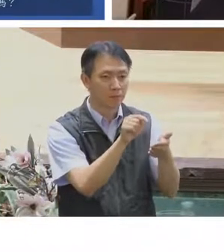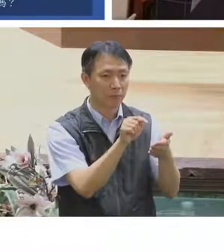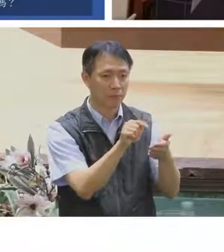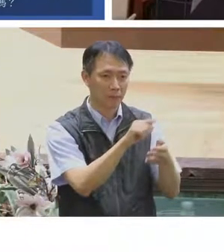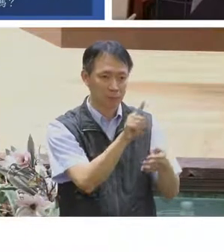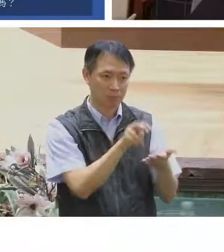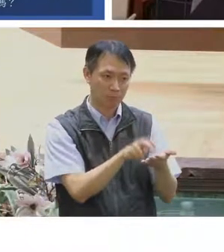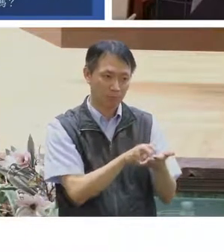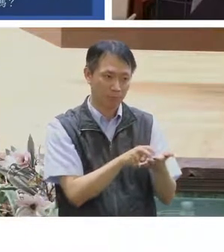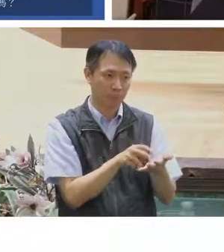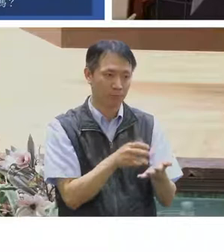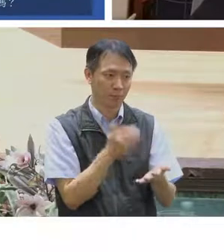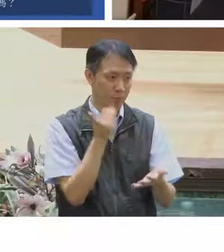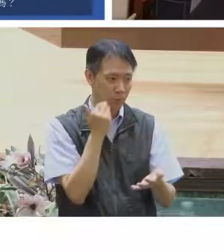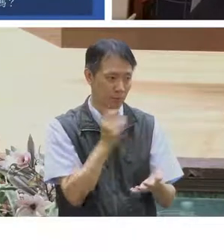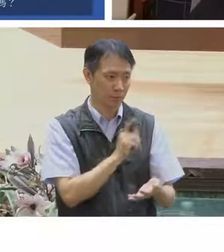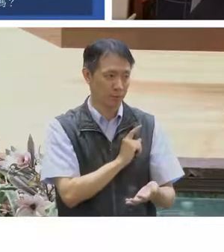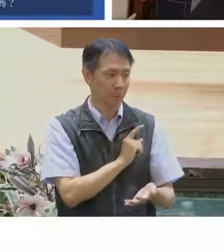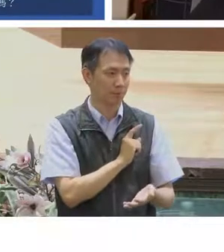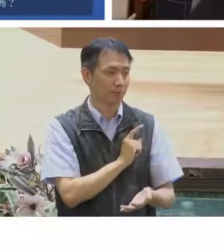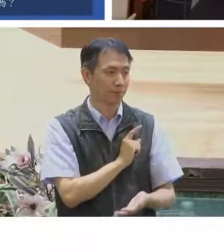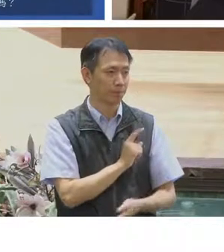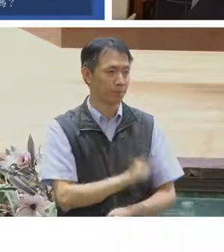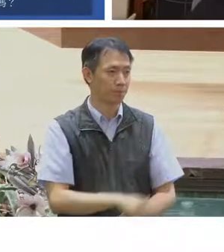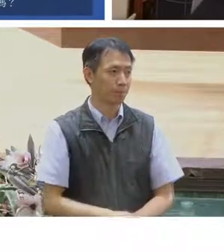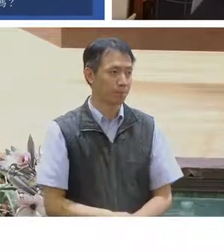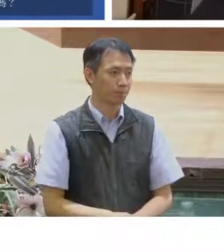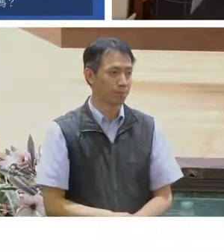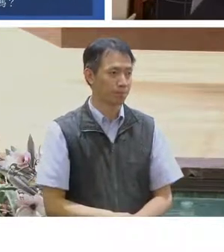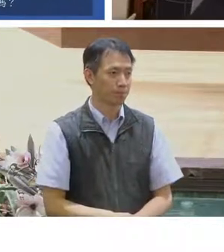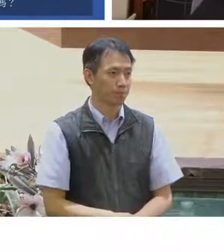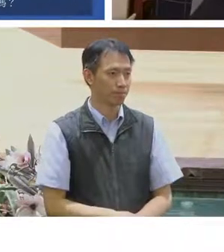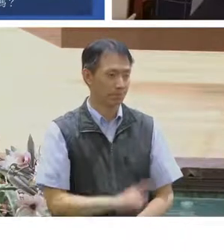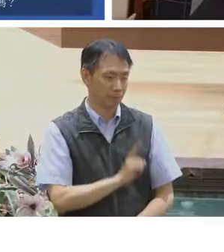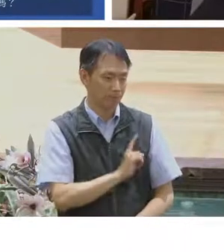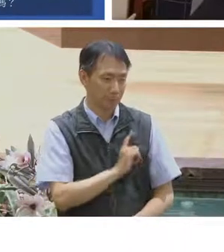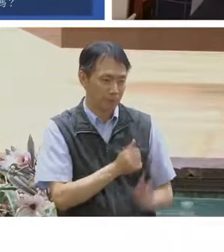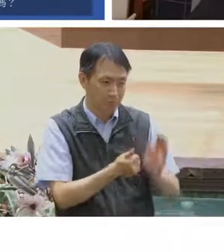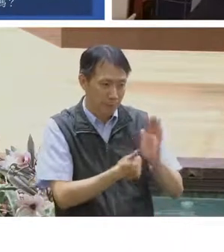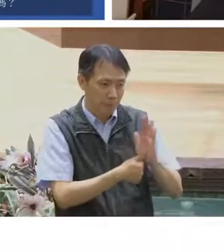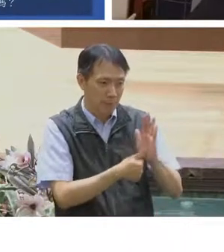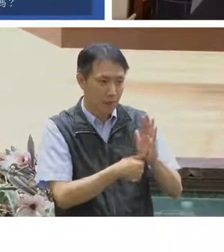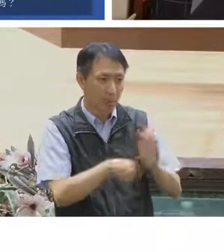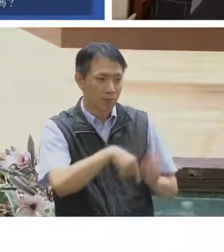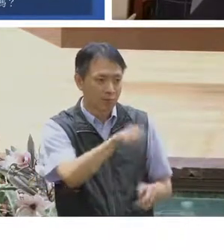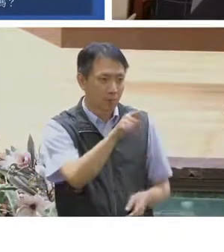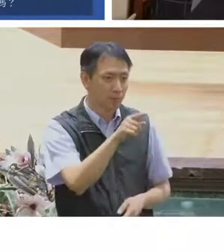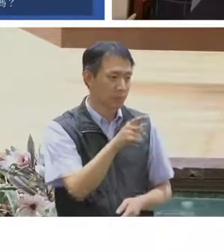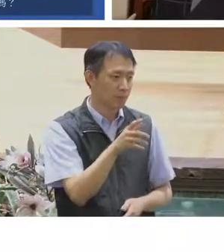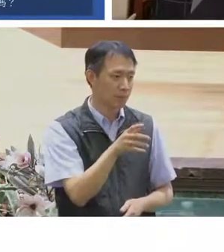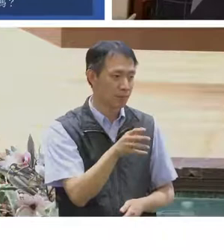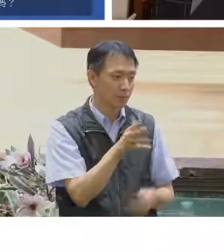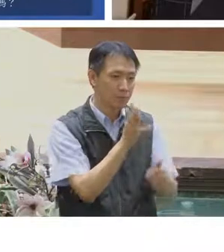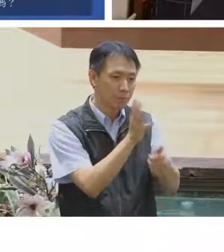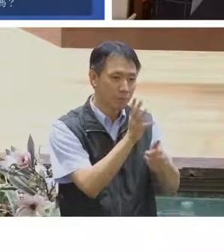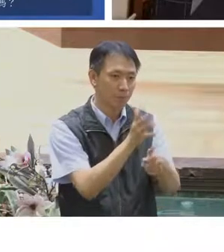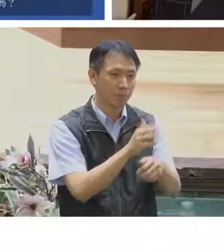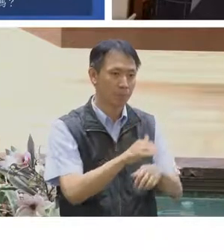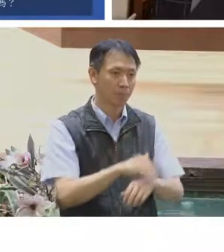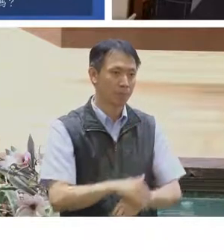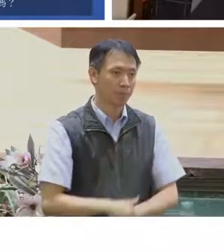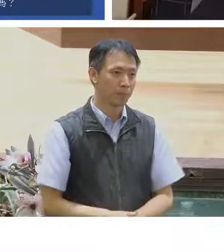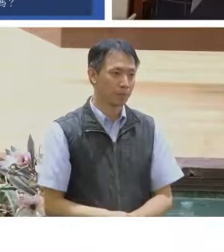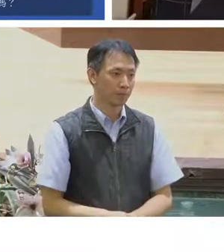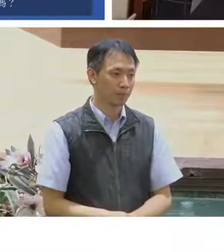怕如果用他们本身用的名称可能被别人知道有自己参